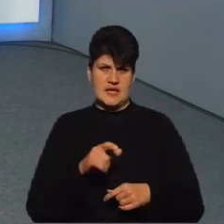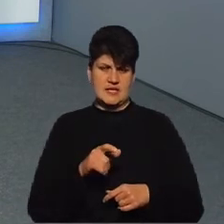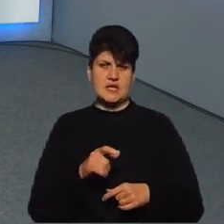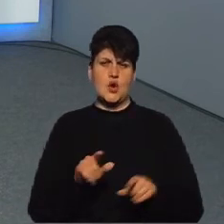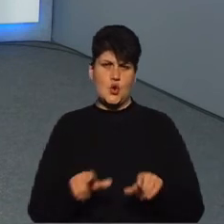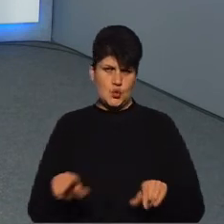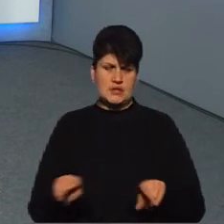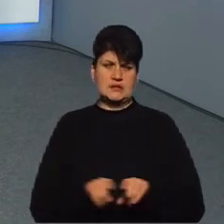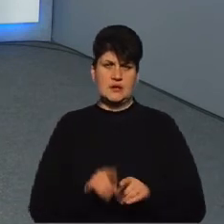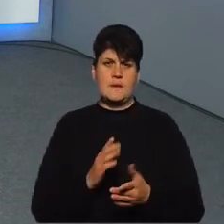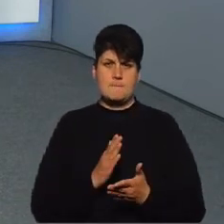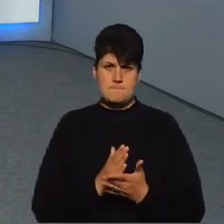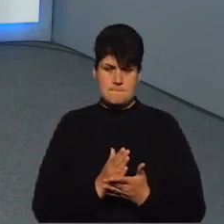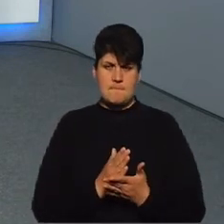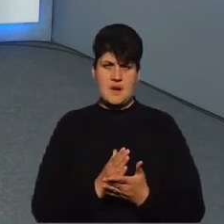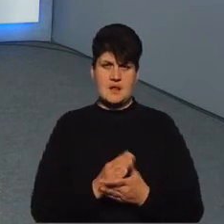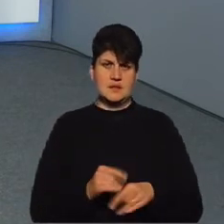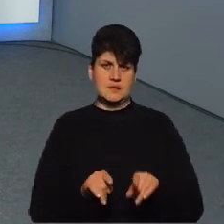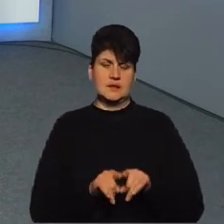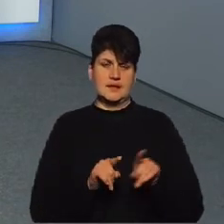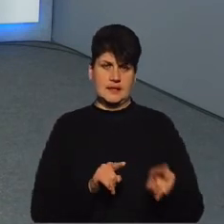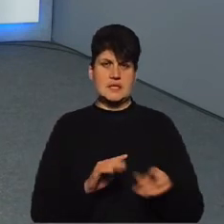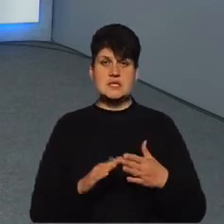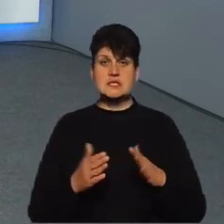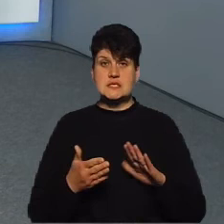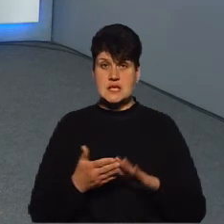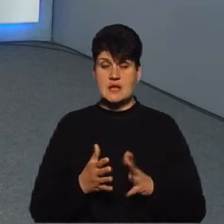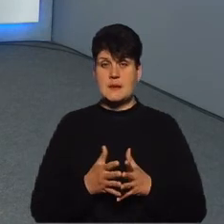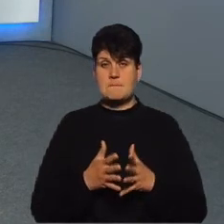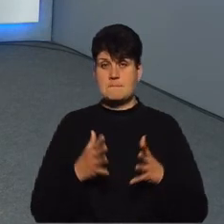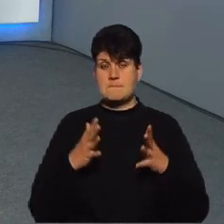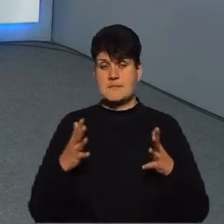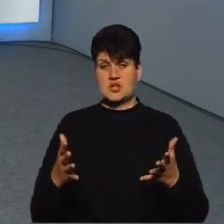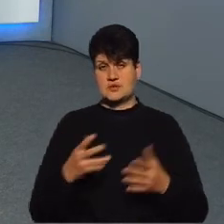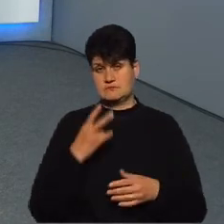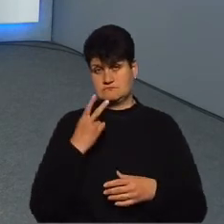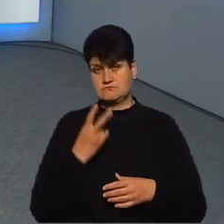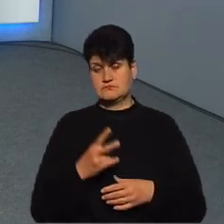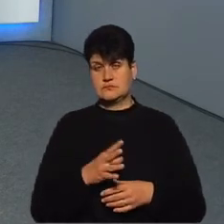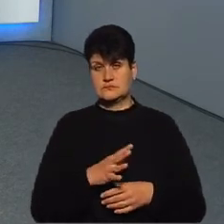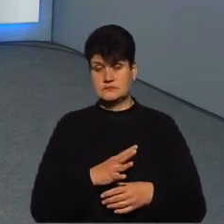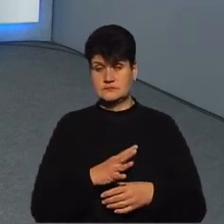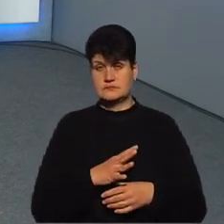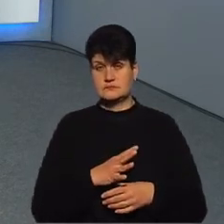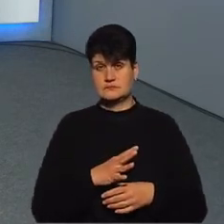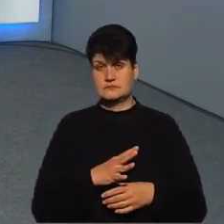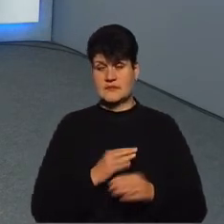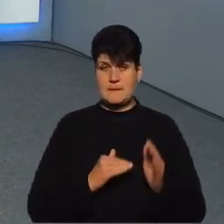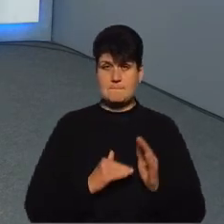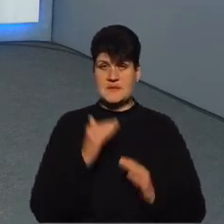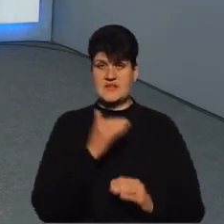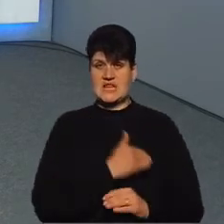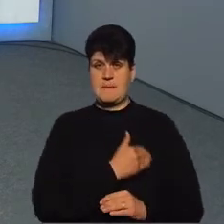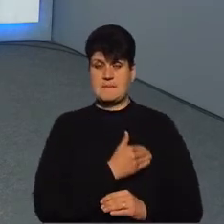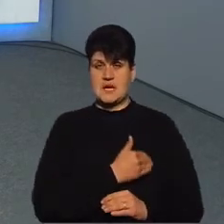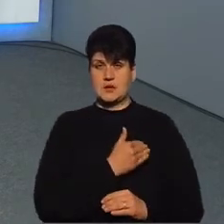мали певний ось такий стан, більш яскраво виражений, підвищенням температури навіть